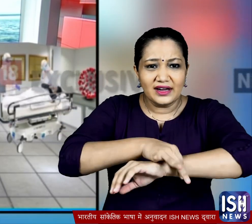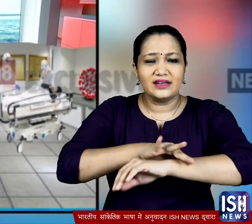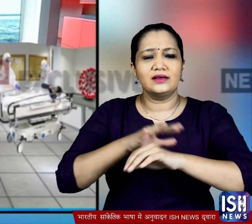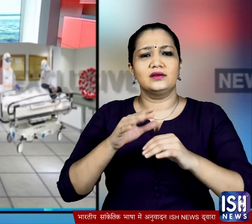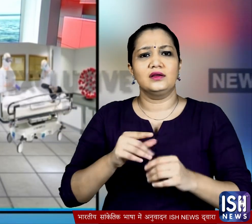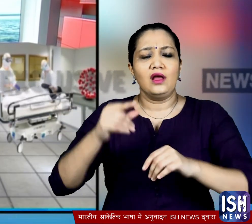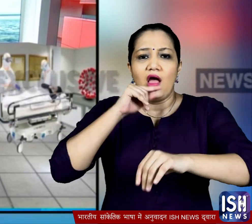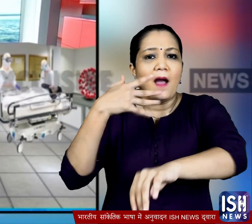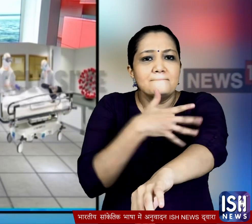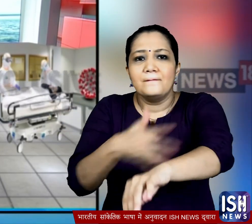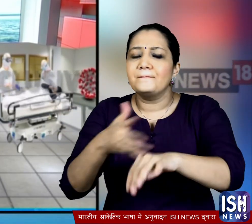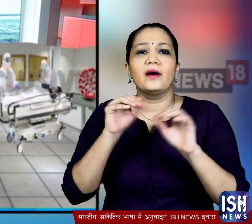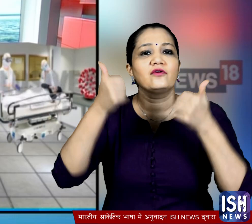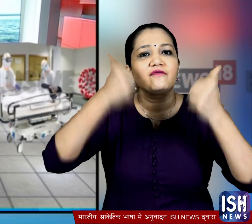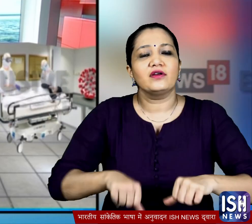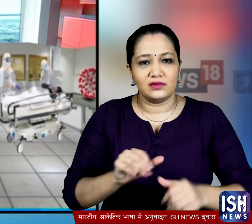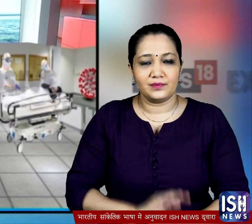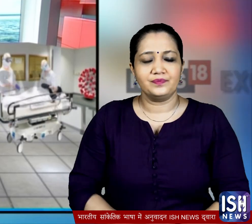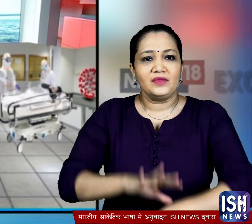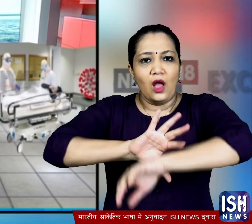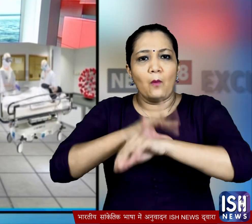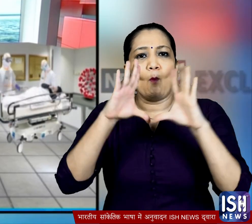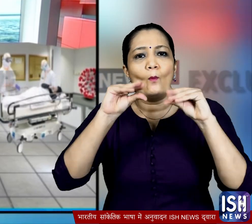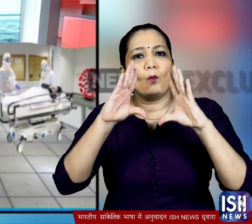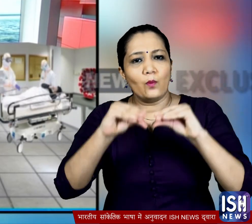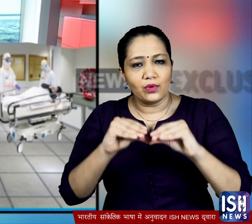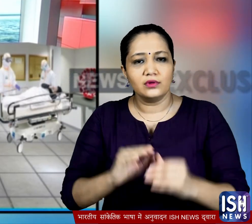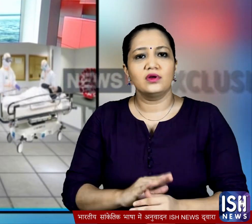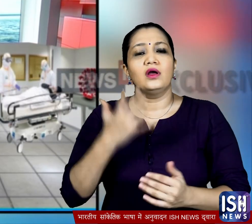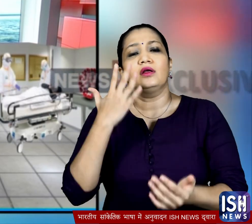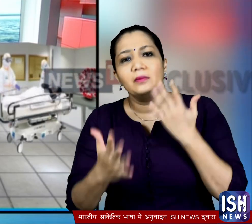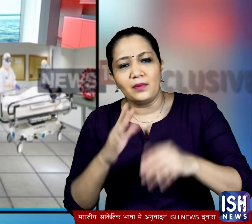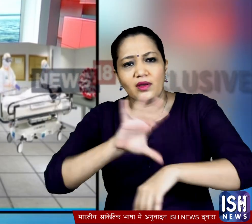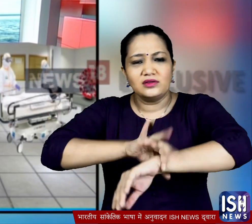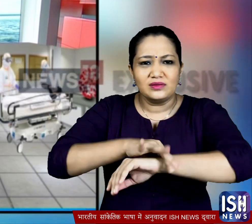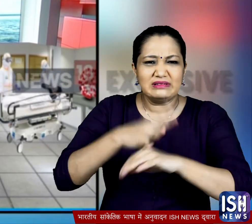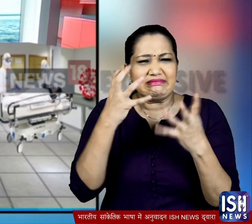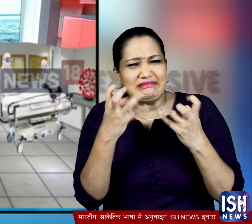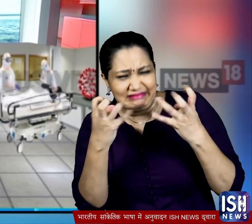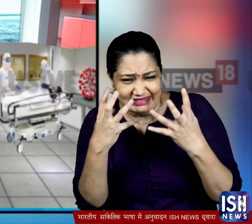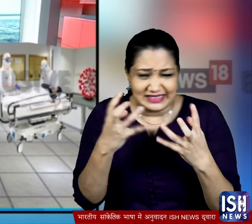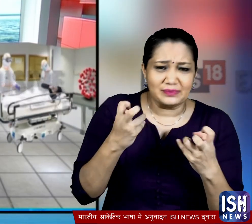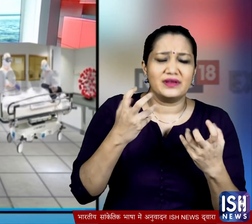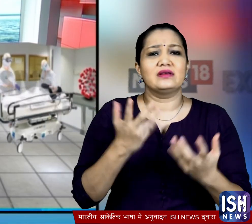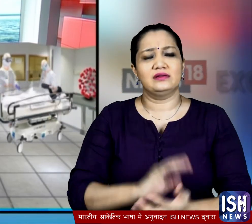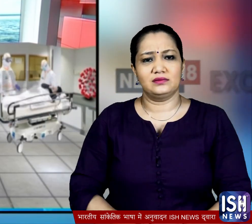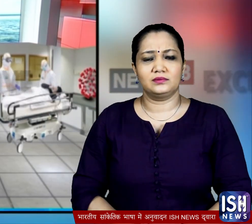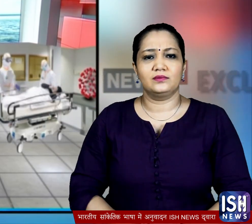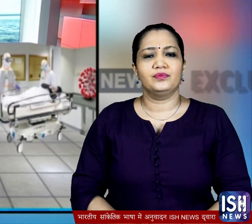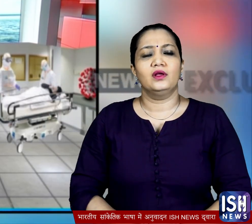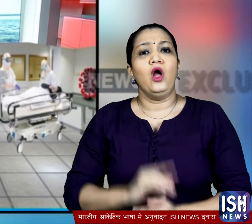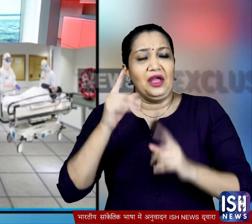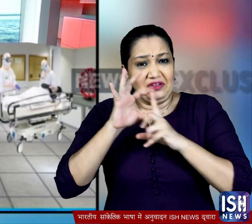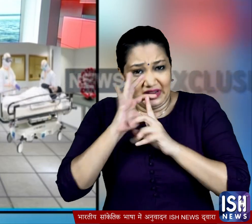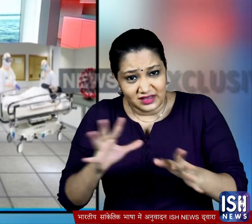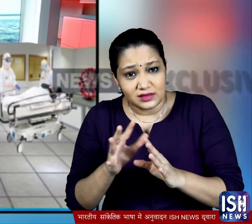हड्डियों तक खून की सप्लाई बंद हो जाती है और हड्डियां नरम पड़ जाती हैं। इसका नतीजा ये होता है कि कुछ लोगों को जोड़ों का दर्द शुरू हो जाता